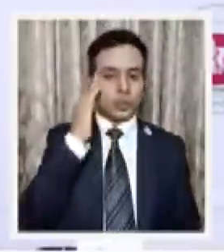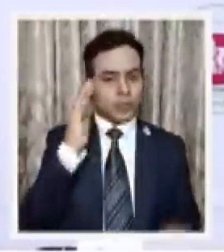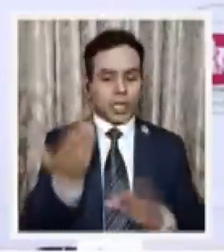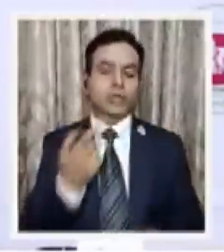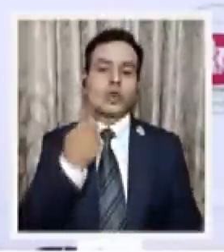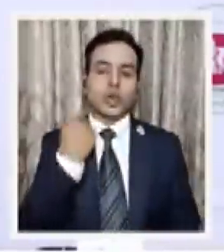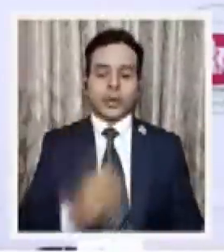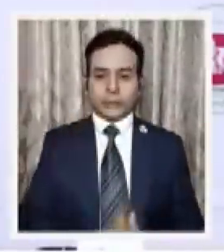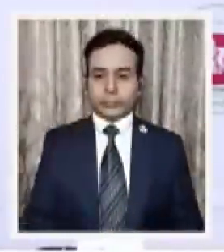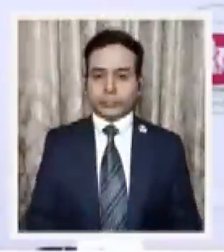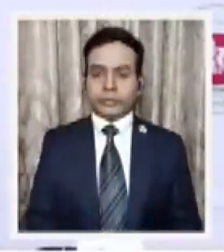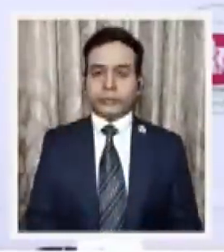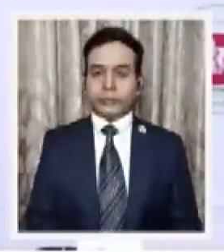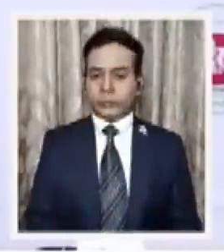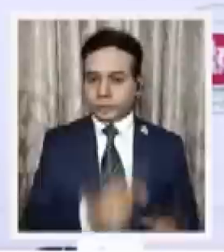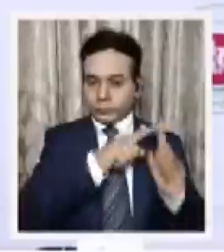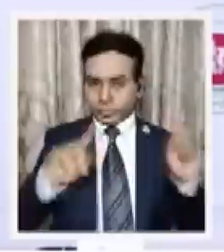এ পর্যন্ত মৃতের সংখ্যা